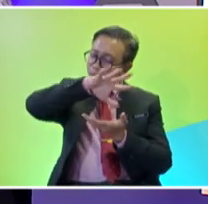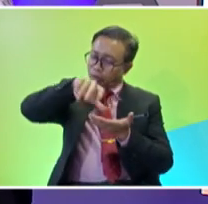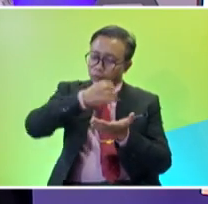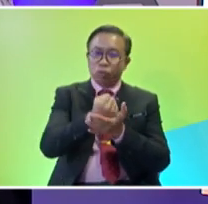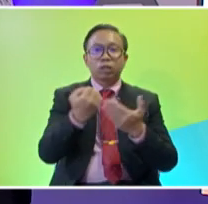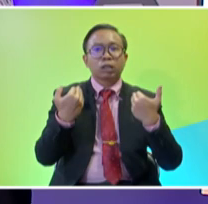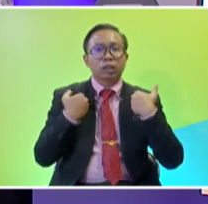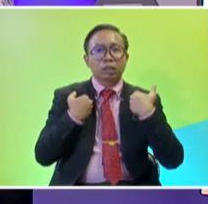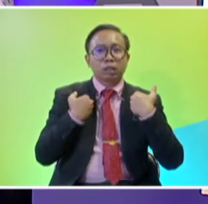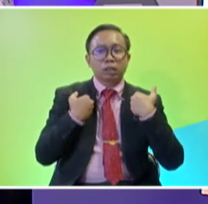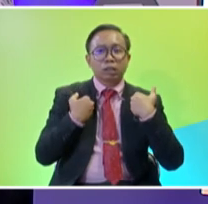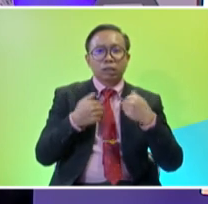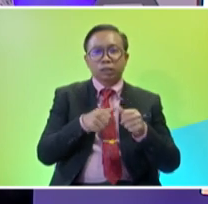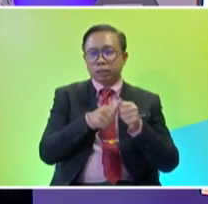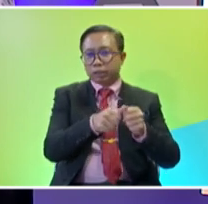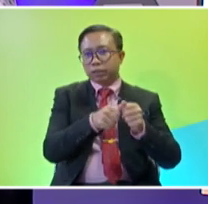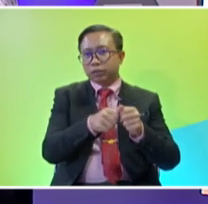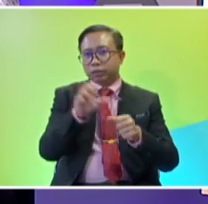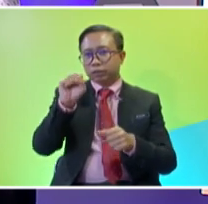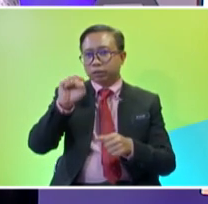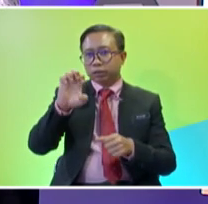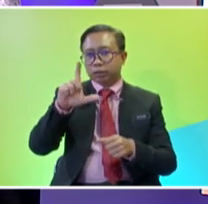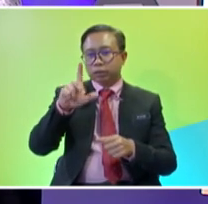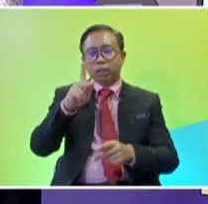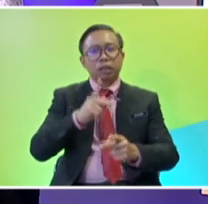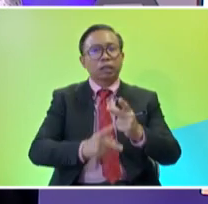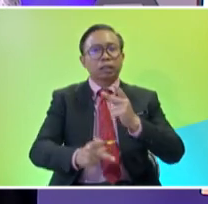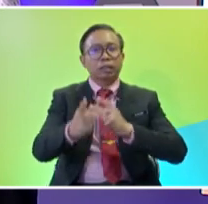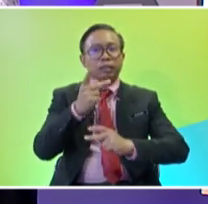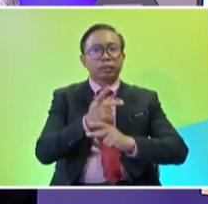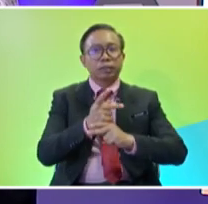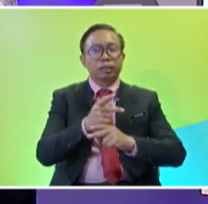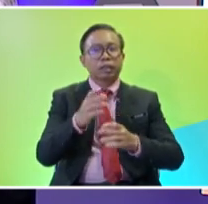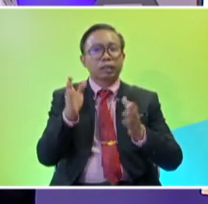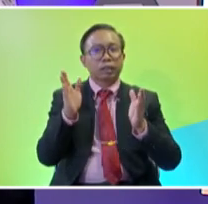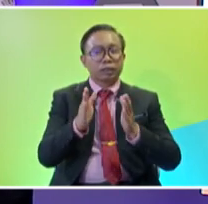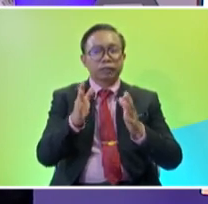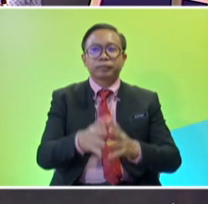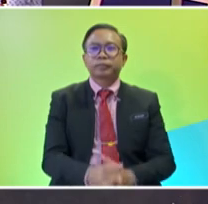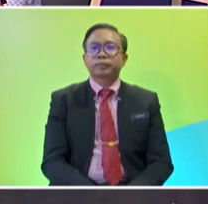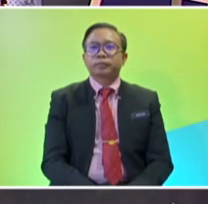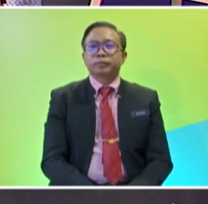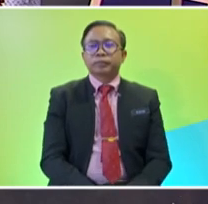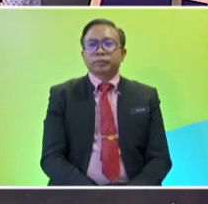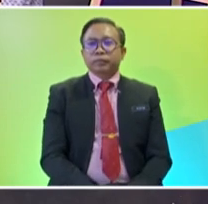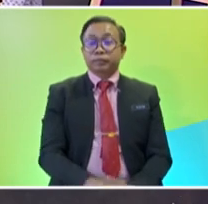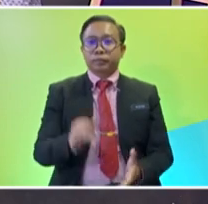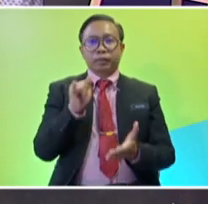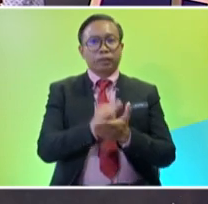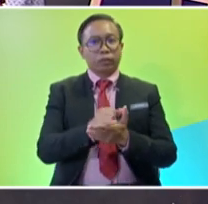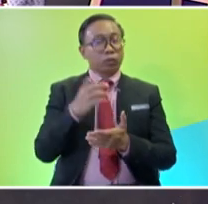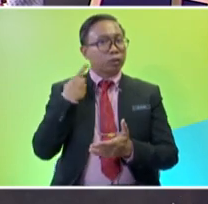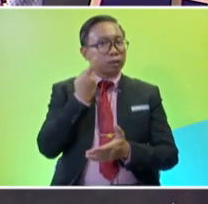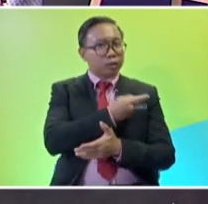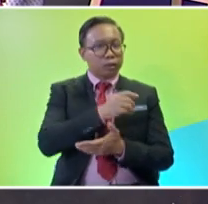adalah berdasarkan sel eee kimia ringkas Jadi itulah yang untuk kita